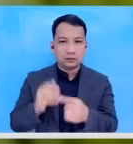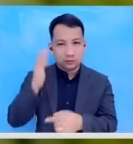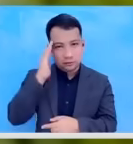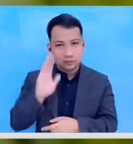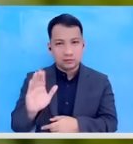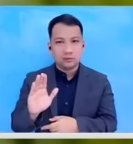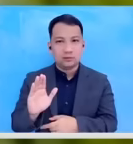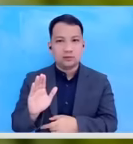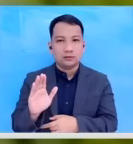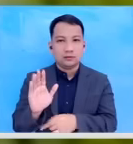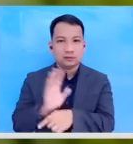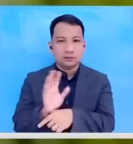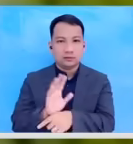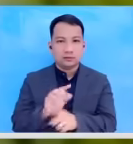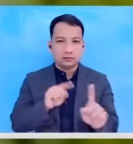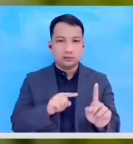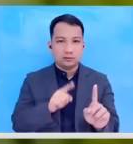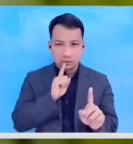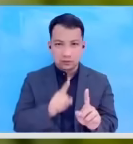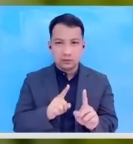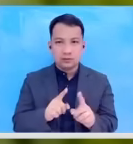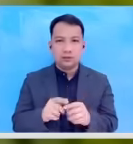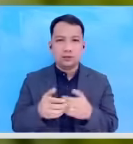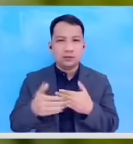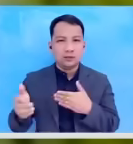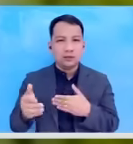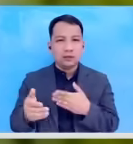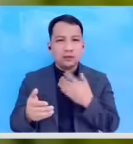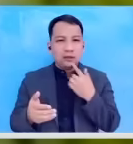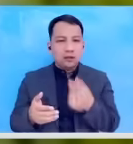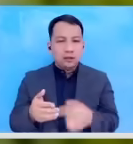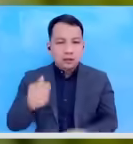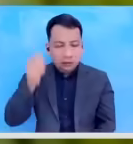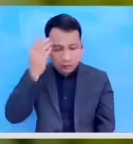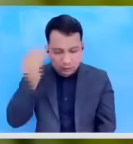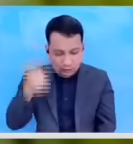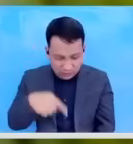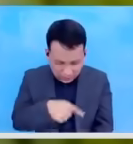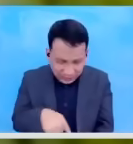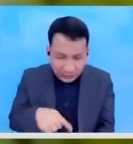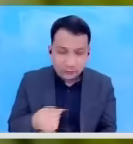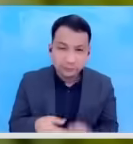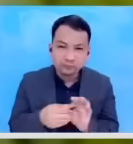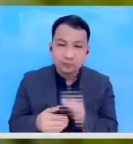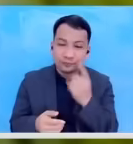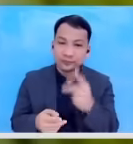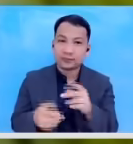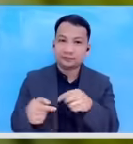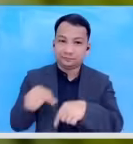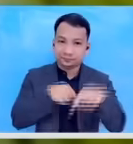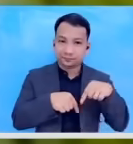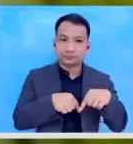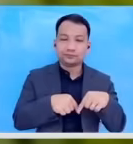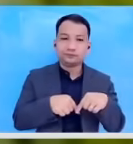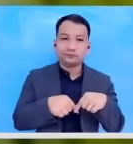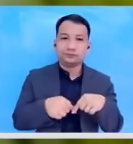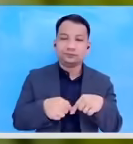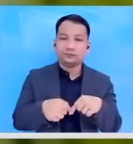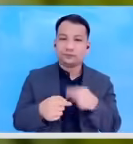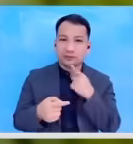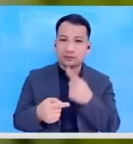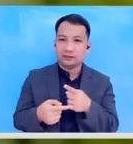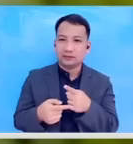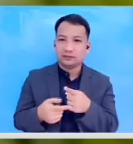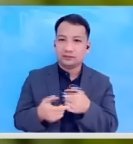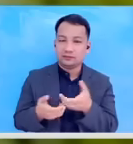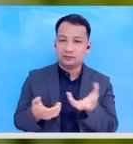movie You Are the One. Mm-hmm. Tapos yung mga Amnesia Girl, tapos yung mga My Only You, I Remember. Right. Ganun ang peg lagi. So, kaya ako